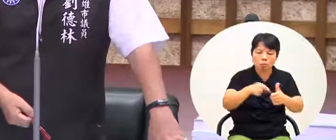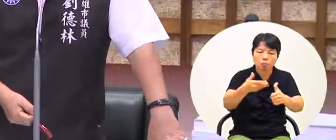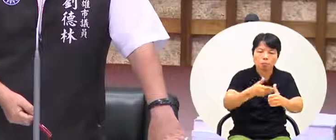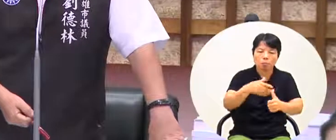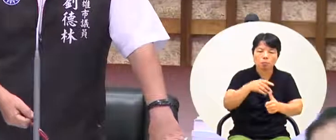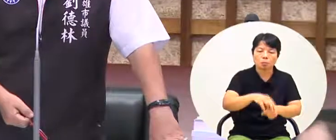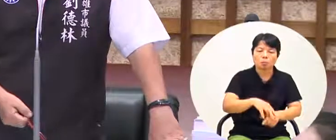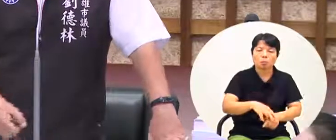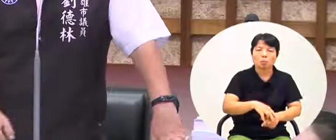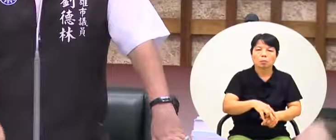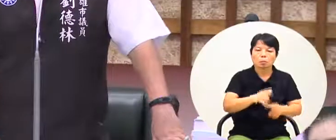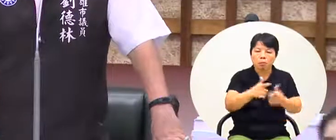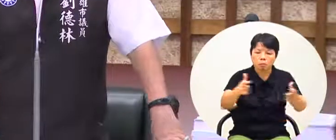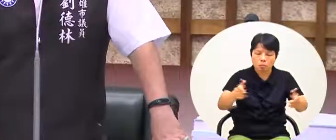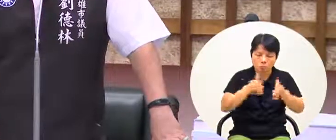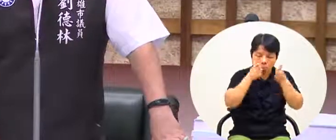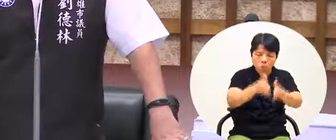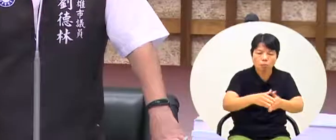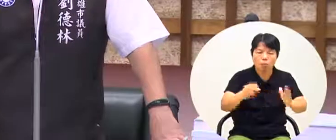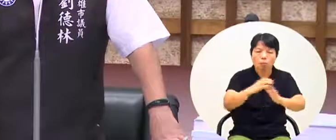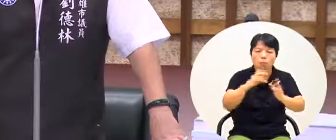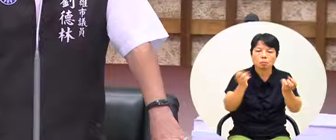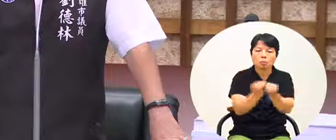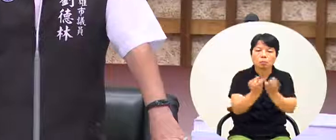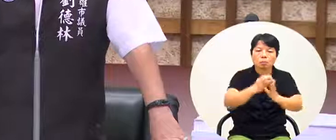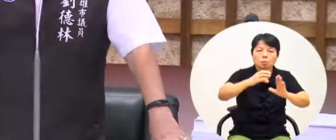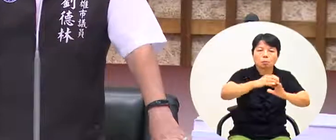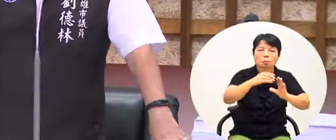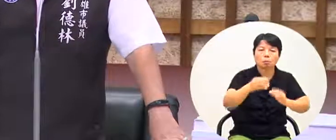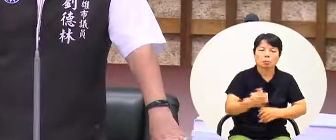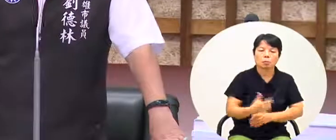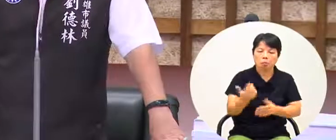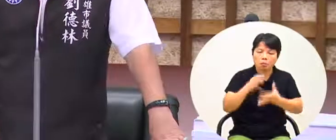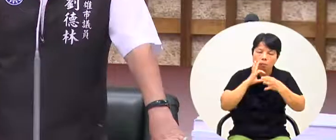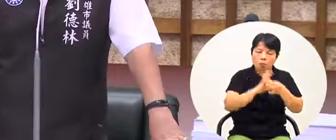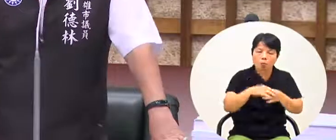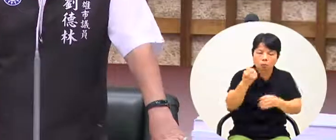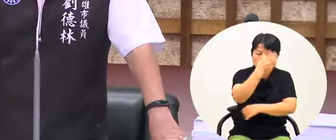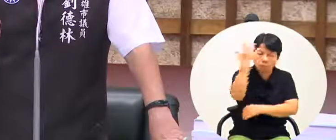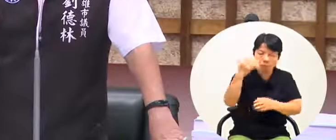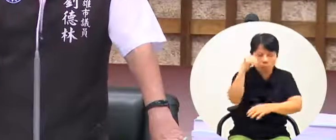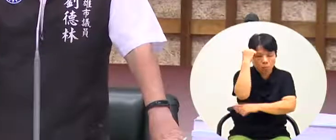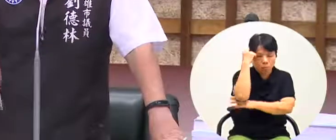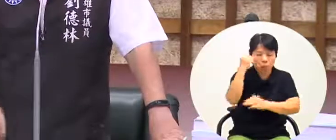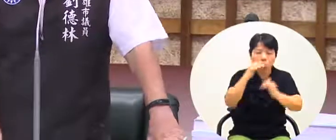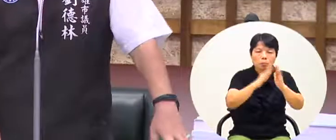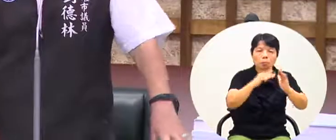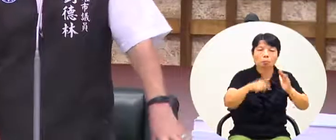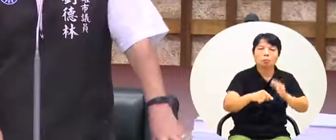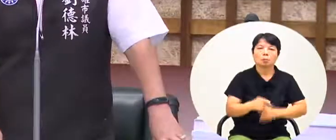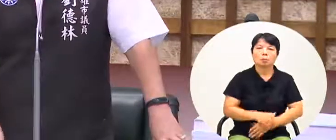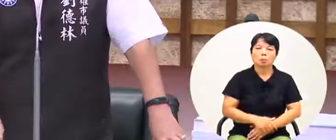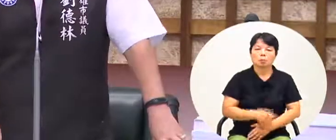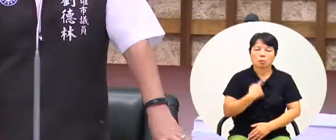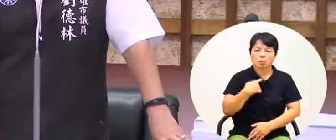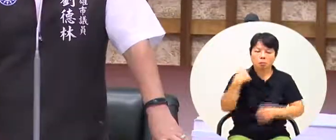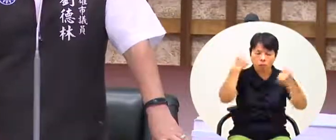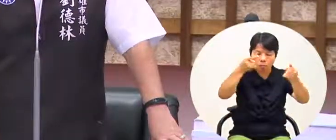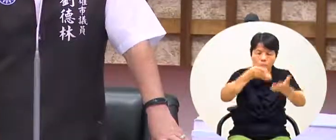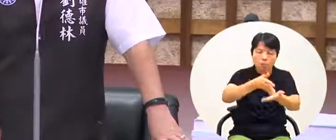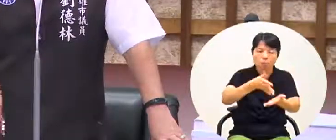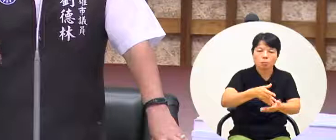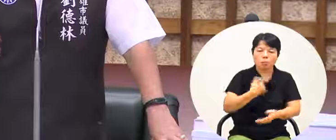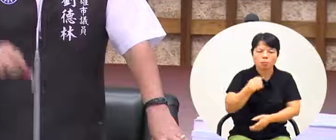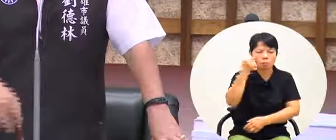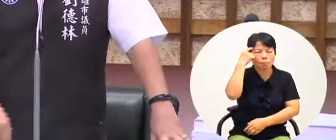发局来讲，刚刚也讲关心到年轻人住宅，那我在这边来讲，我常常一直在想，为什么在这